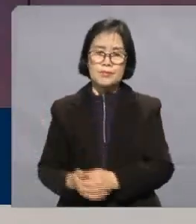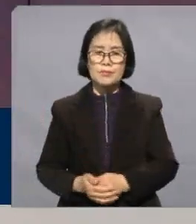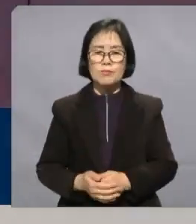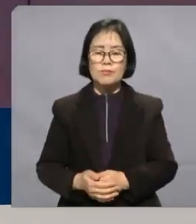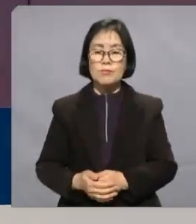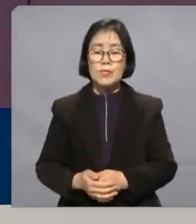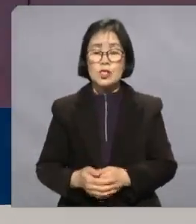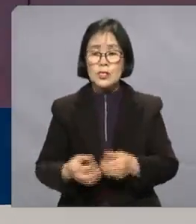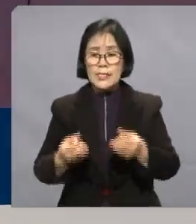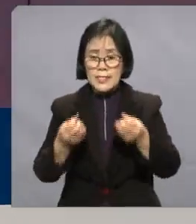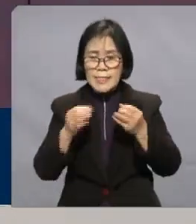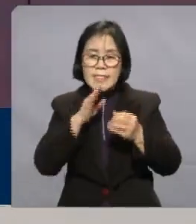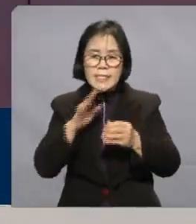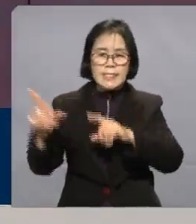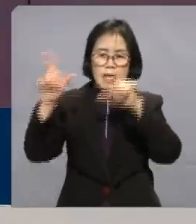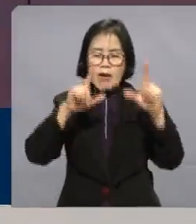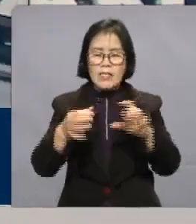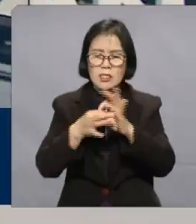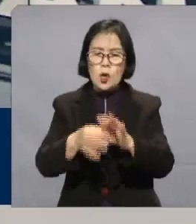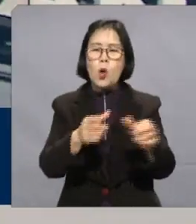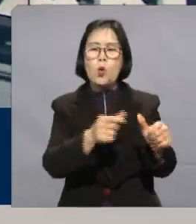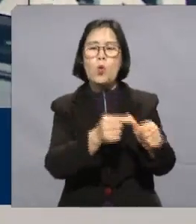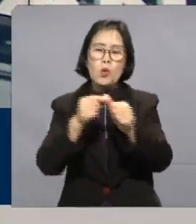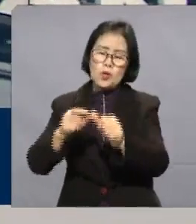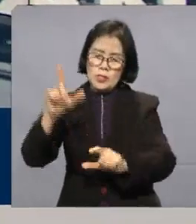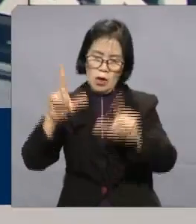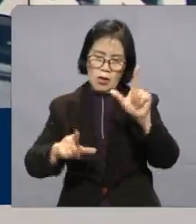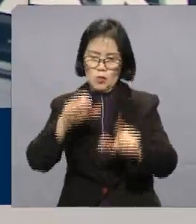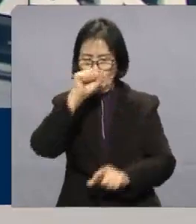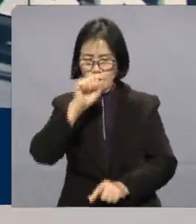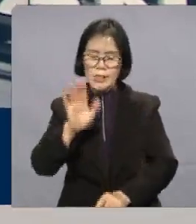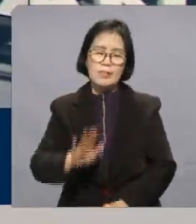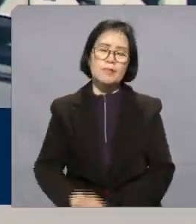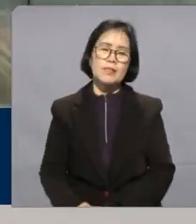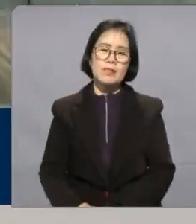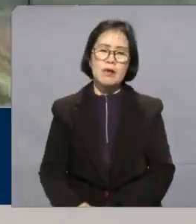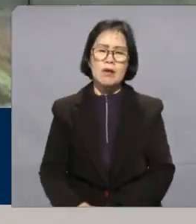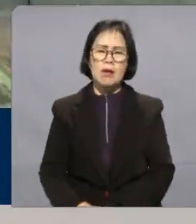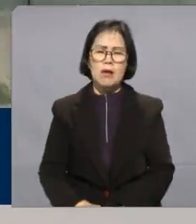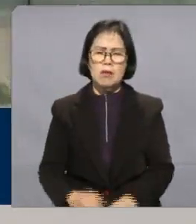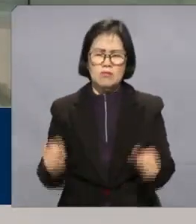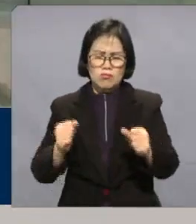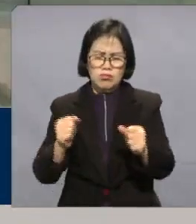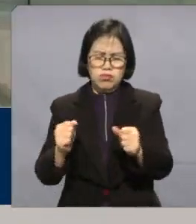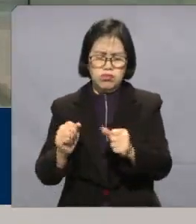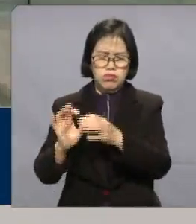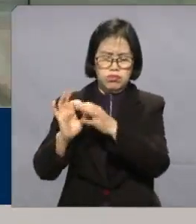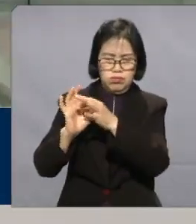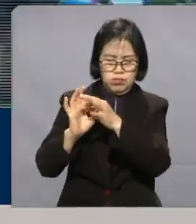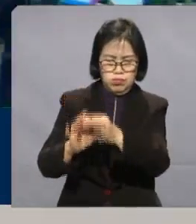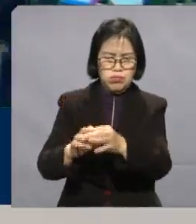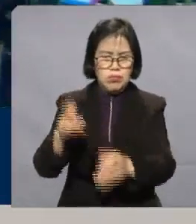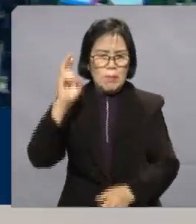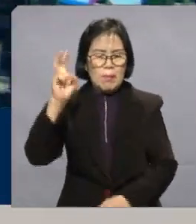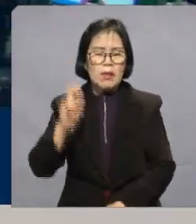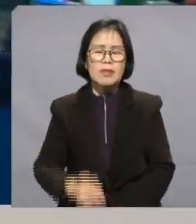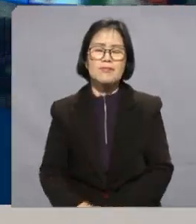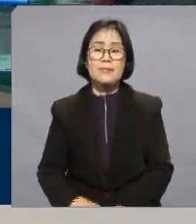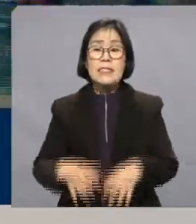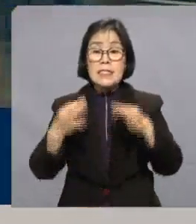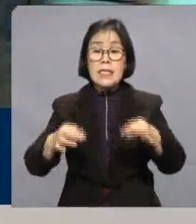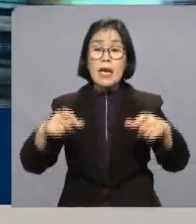국민 실생활과도 직결된 고용 상황도 좋지 않습니다. 강한 한파가 몰아칠 것이란 전망이 나오는데요.